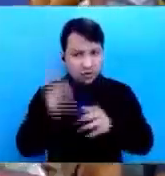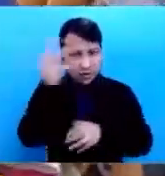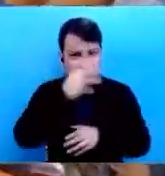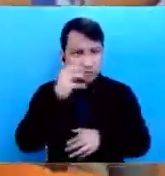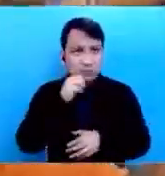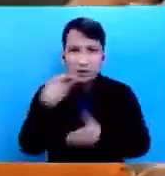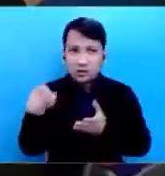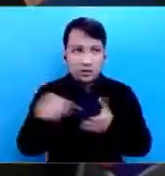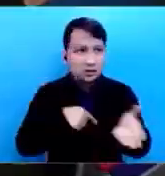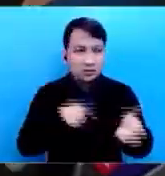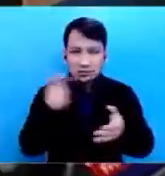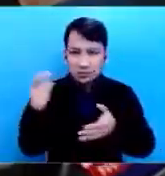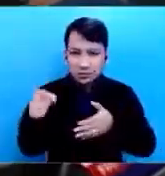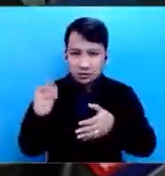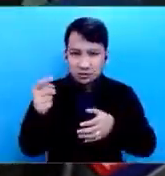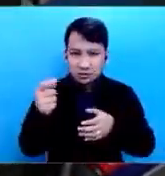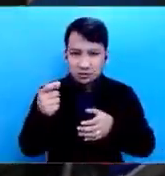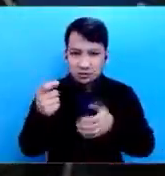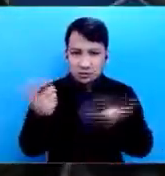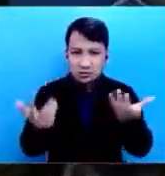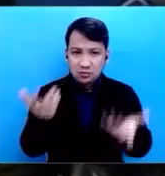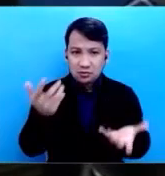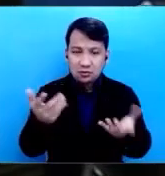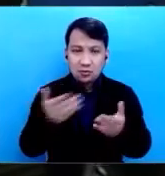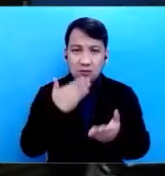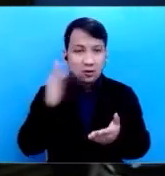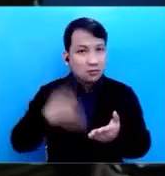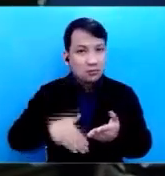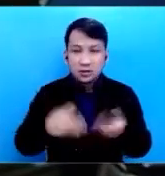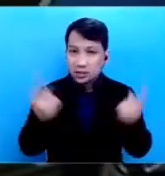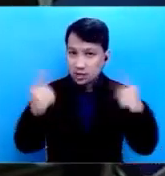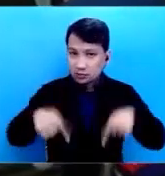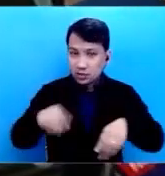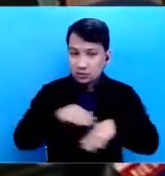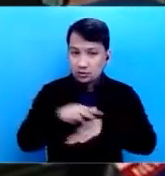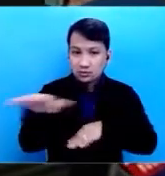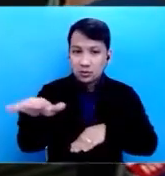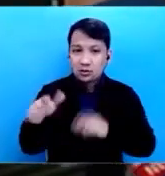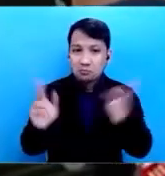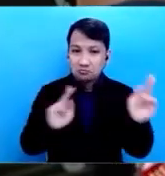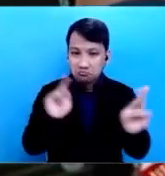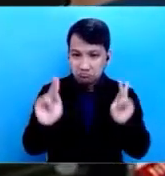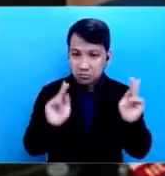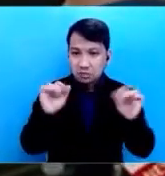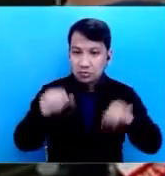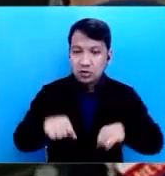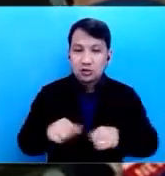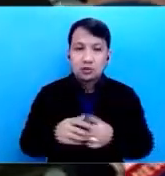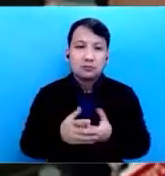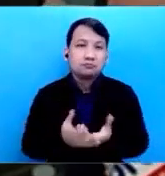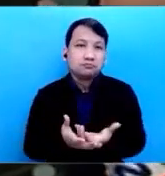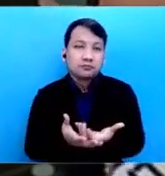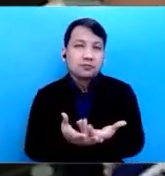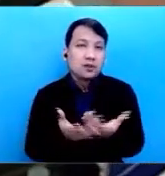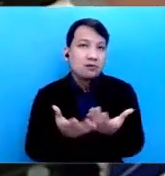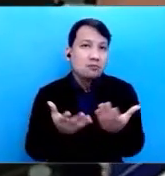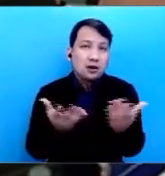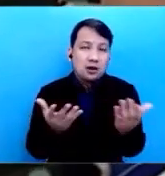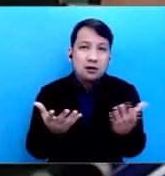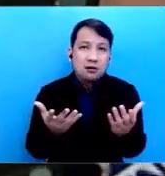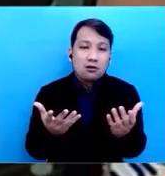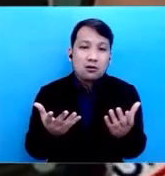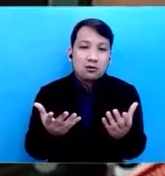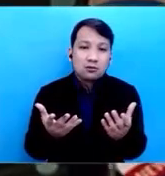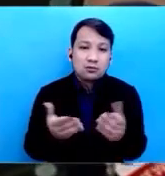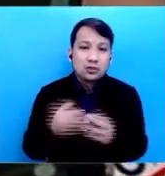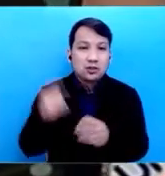makapagbayad ng buwis. Baka magkaroon ng masamang epekto ito sa iba nating mga kababayan na ganun nga ang